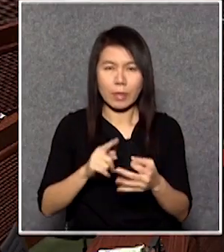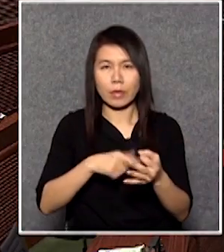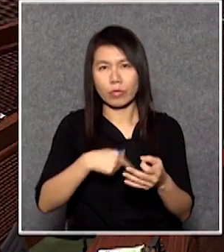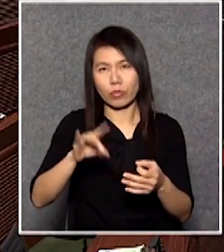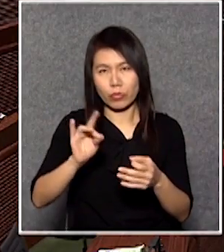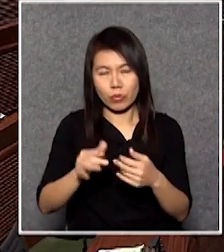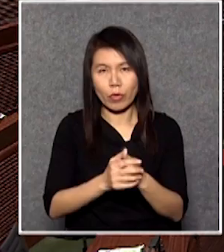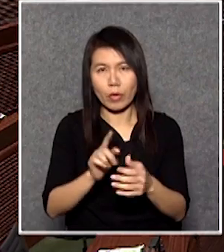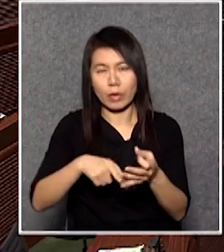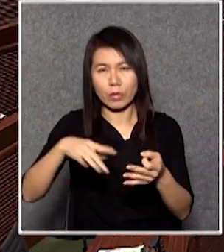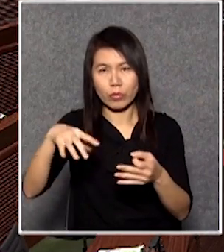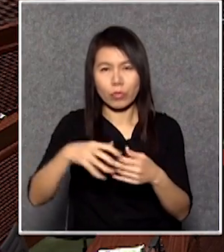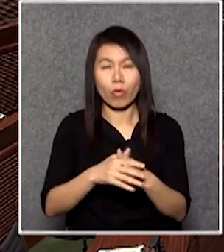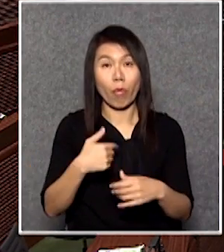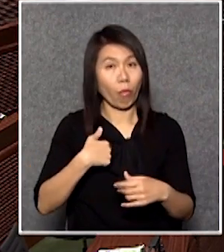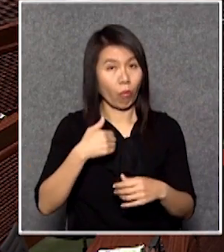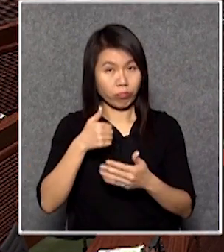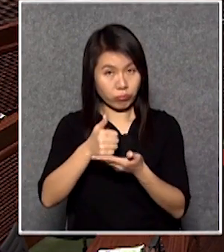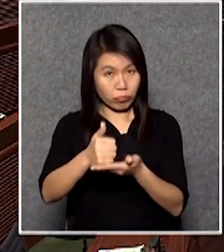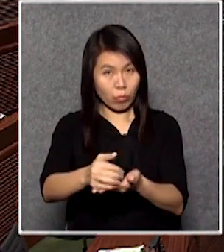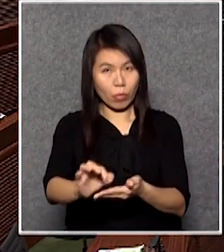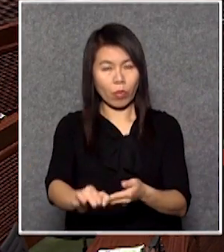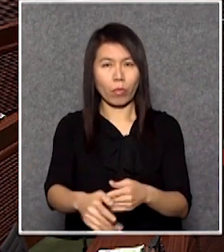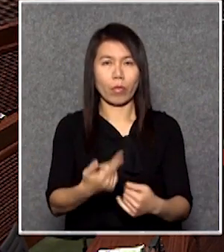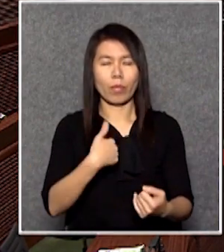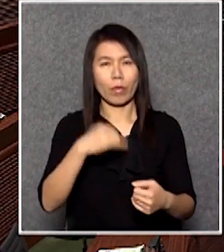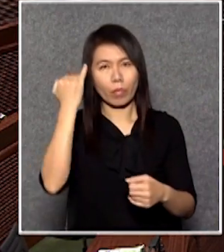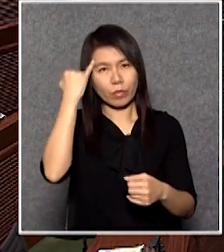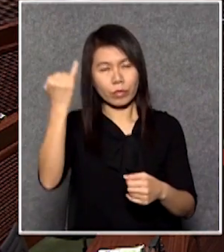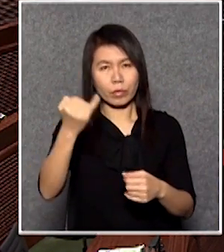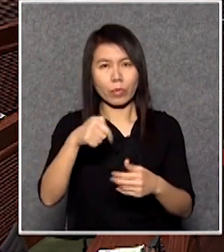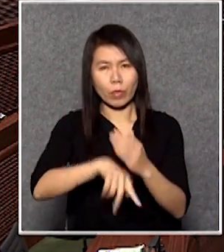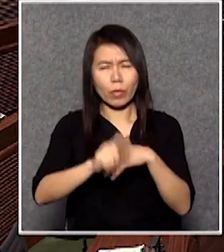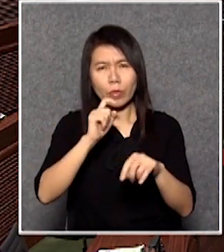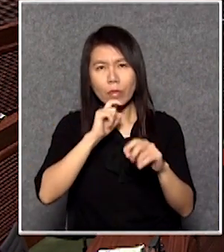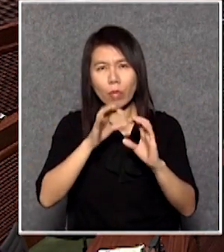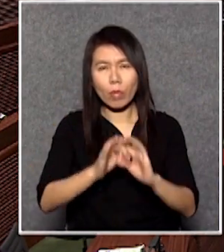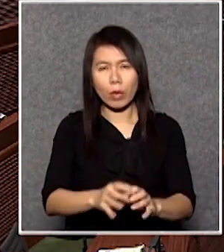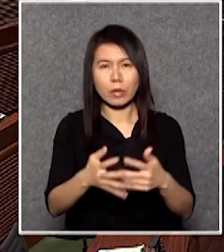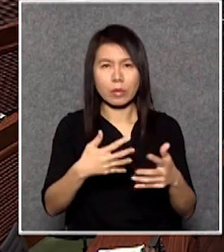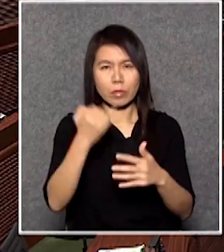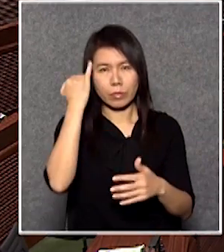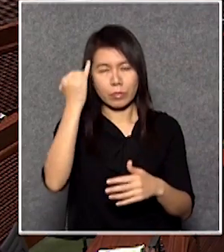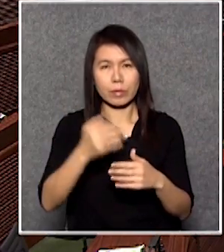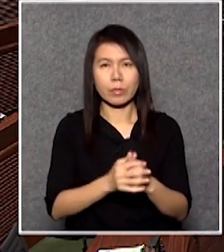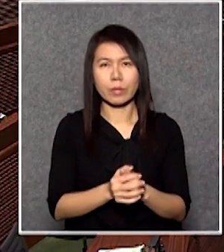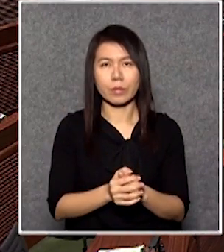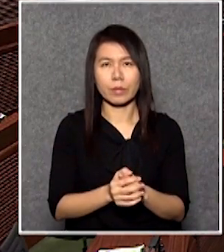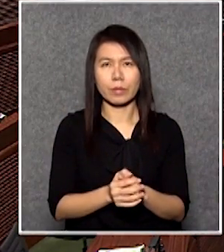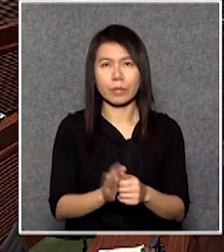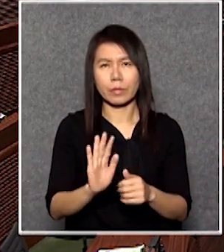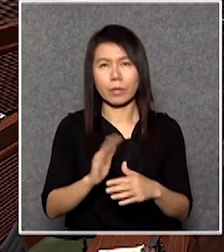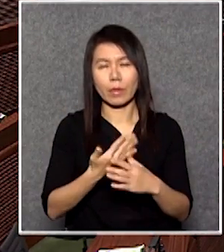鍾國斌等等，我都沒有份被邀請，所以我其實是不知道其中的內情的。也不是因為我